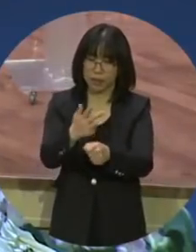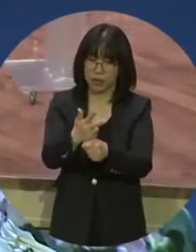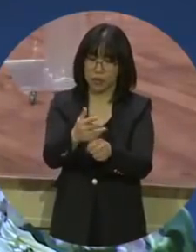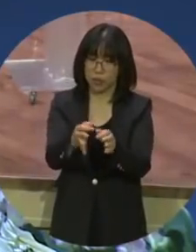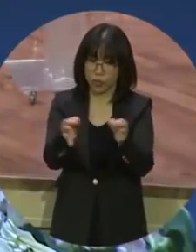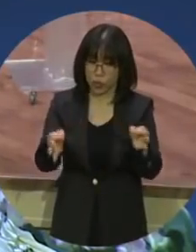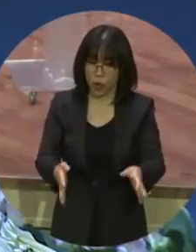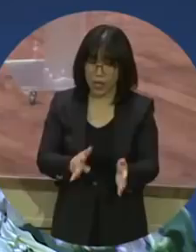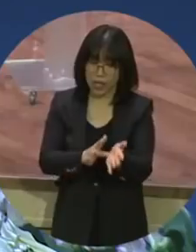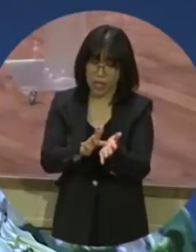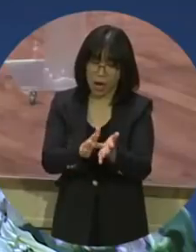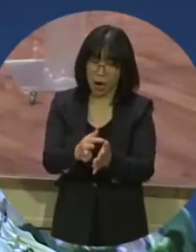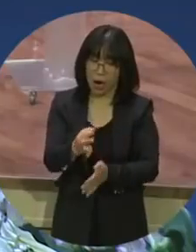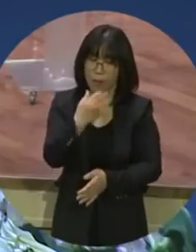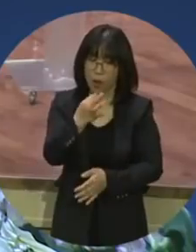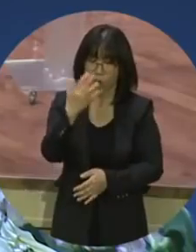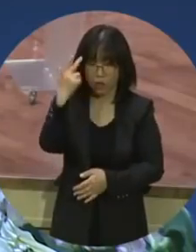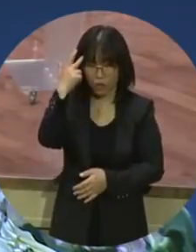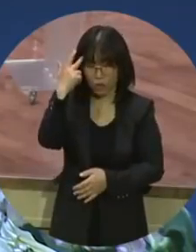복용하면서